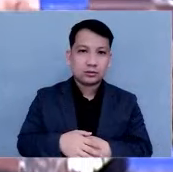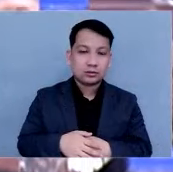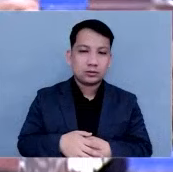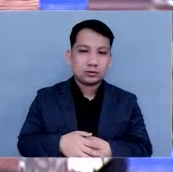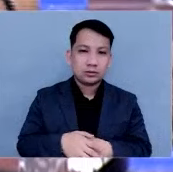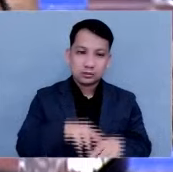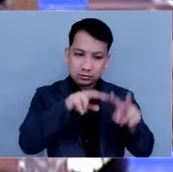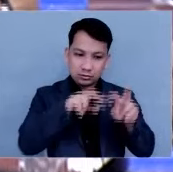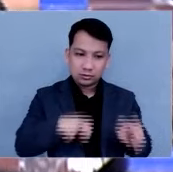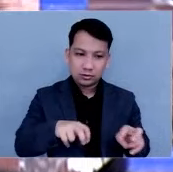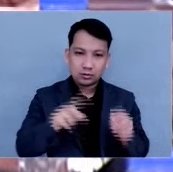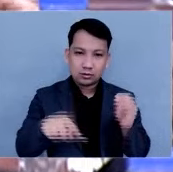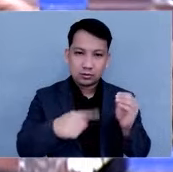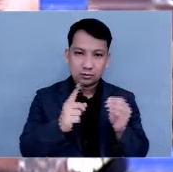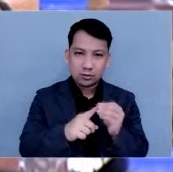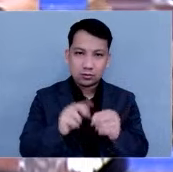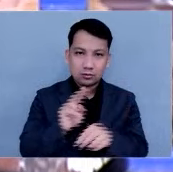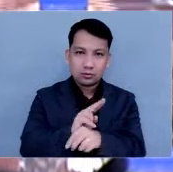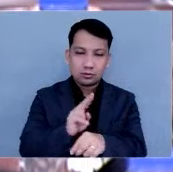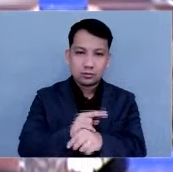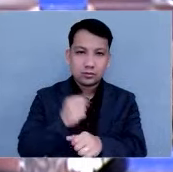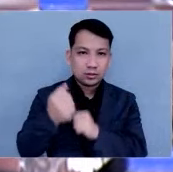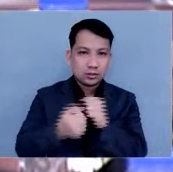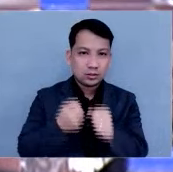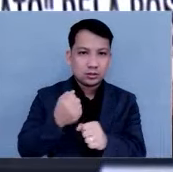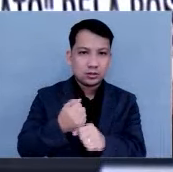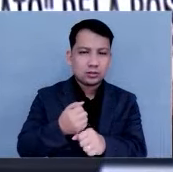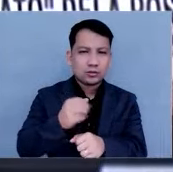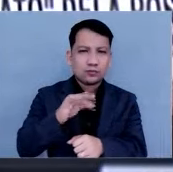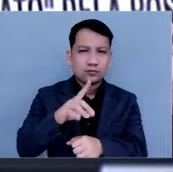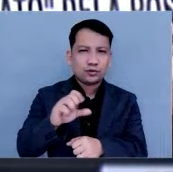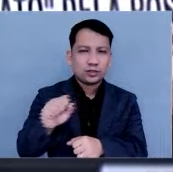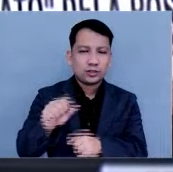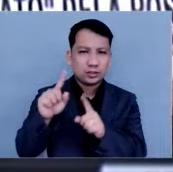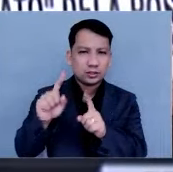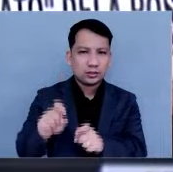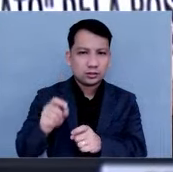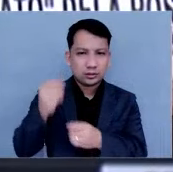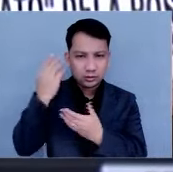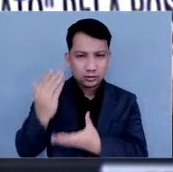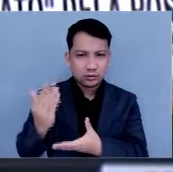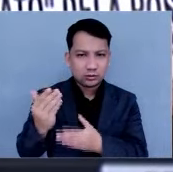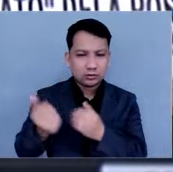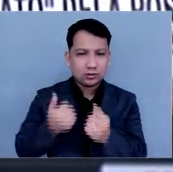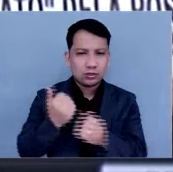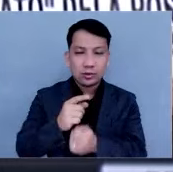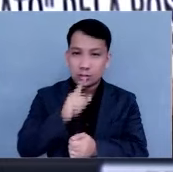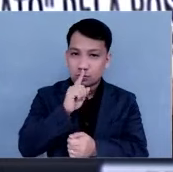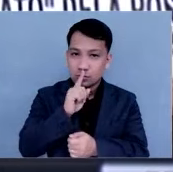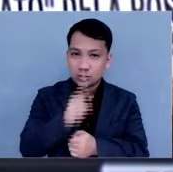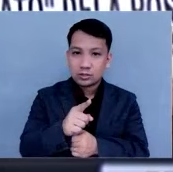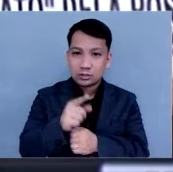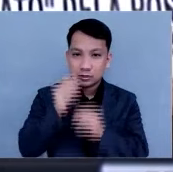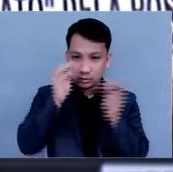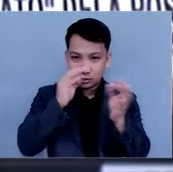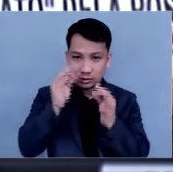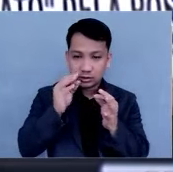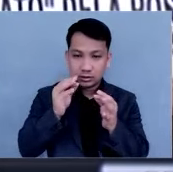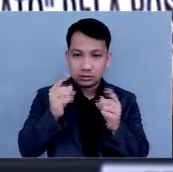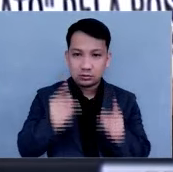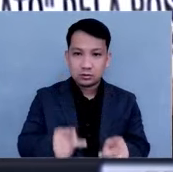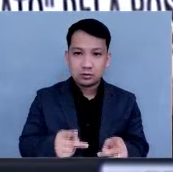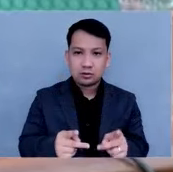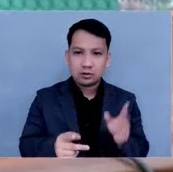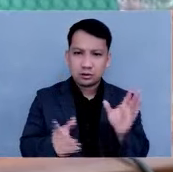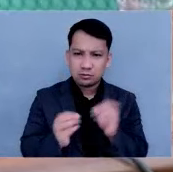rin sa pagdilig ang paggamit ng hair follicle test na isa sa mga paraan para malaman kung positibo sa Cookin ng isang indibidwal